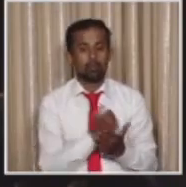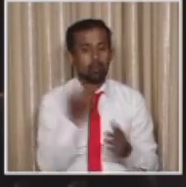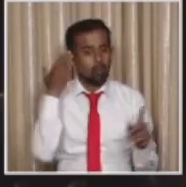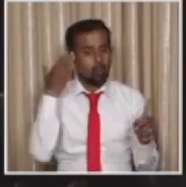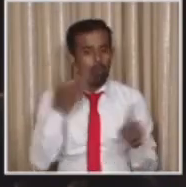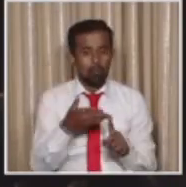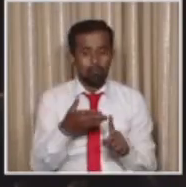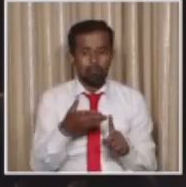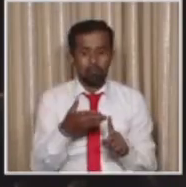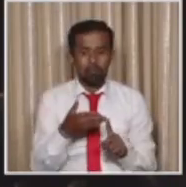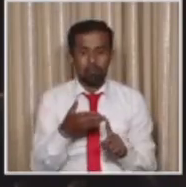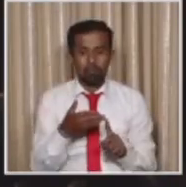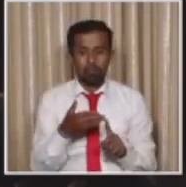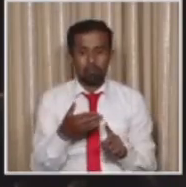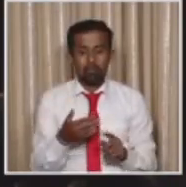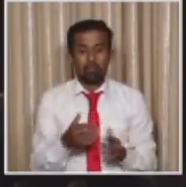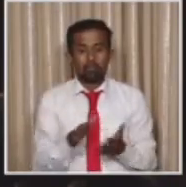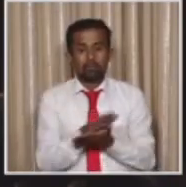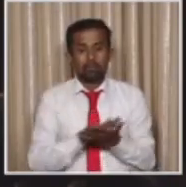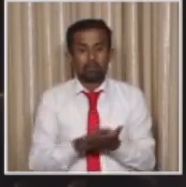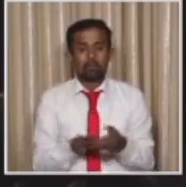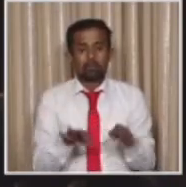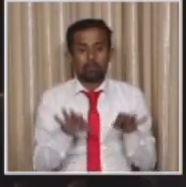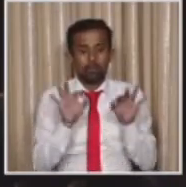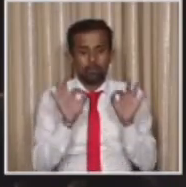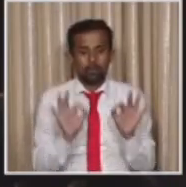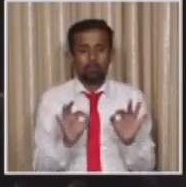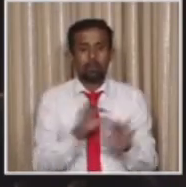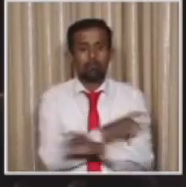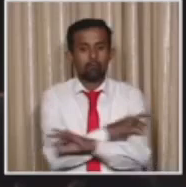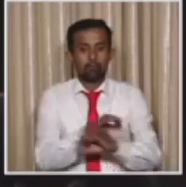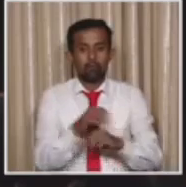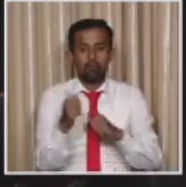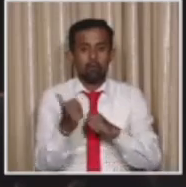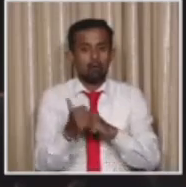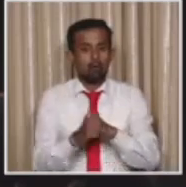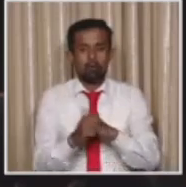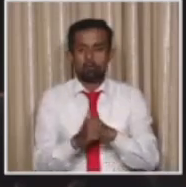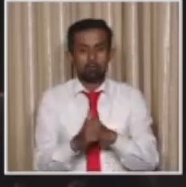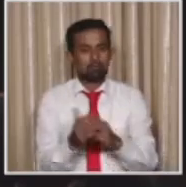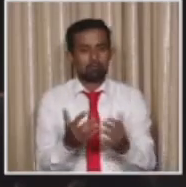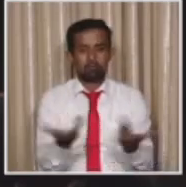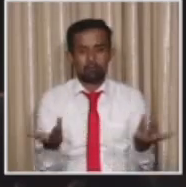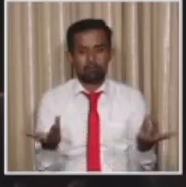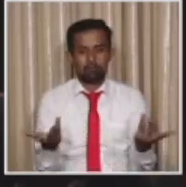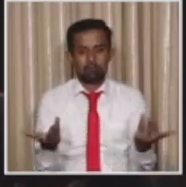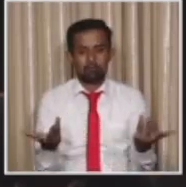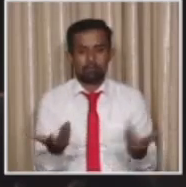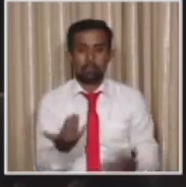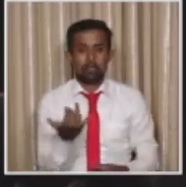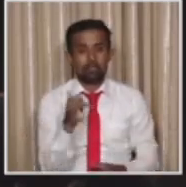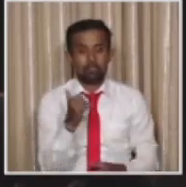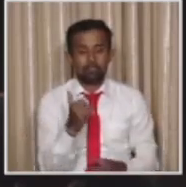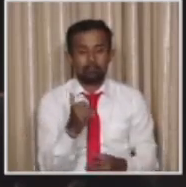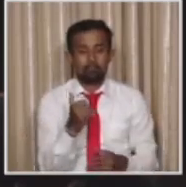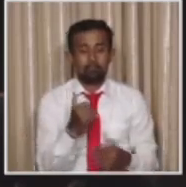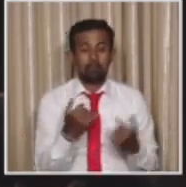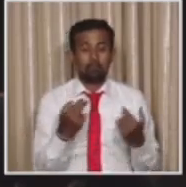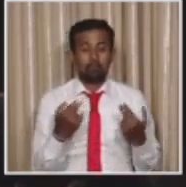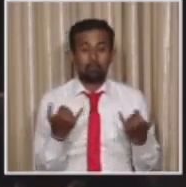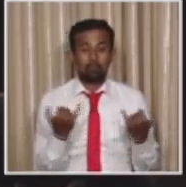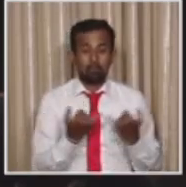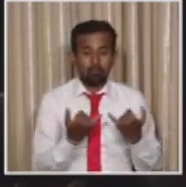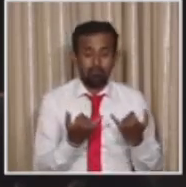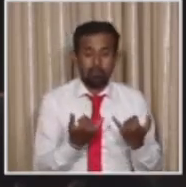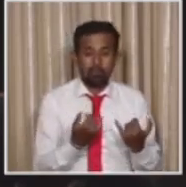පිළිබඳව නිවැරදිව වැඩපිළිවෙල සකස් වුණායි කියලා අපි විශ්වාස කරන්නේ නැහැ. මොකද බැරි වෙලාවත් විකිරණශීලී ද්‍රව්‍ය තිබිලා